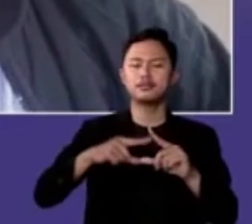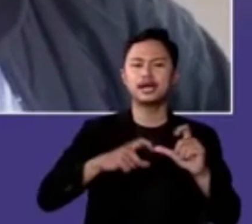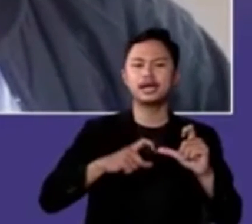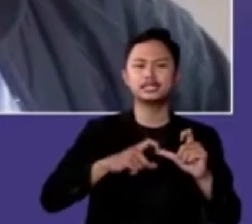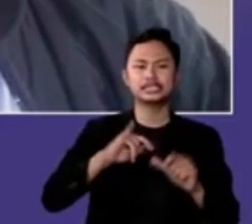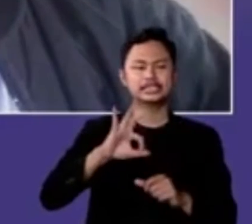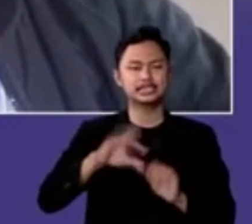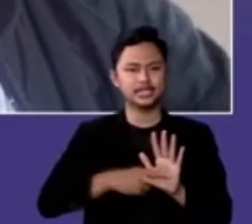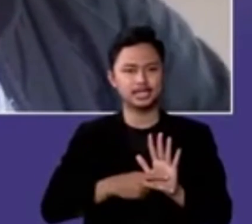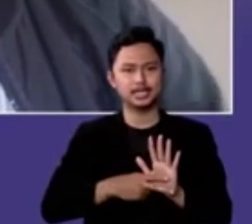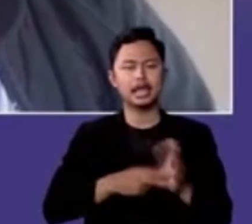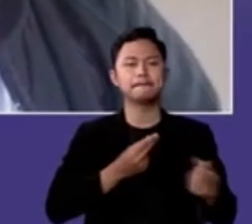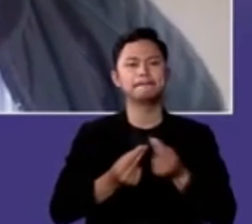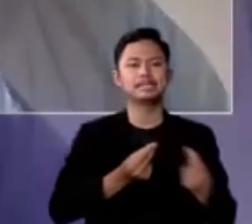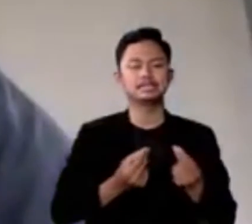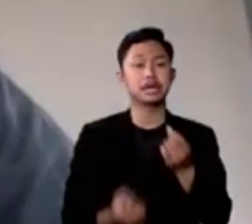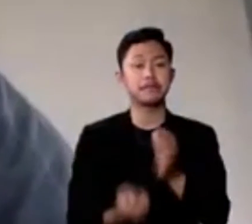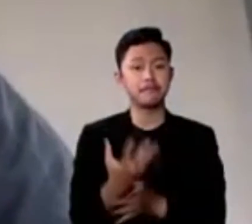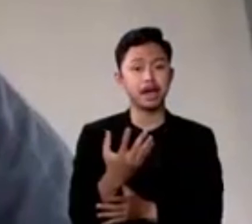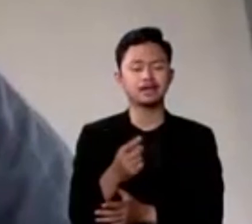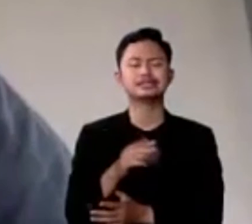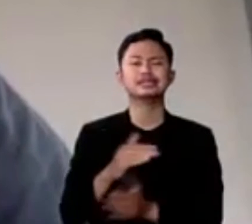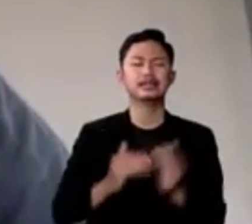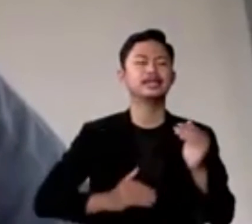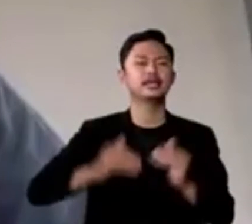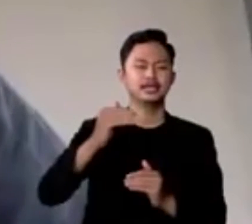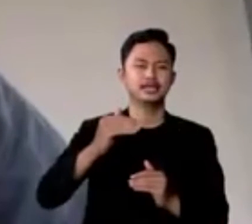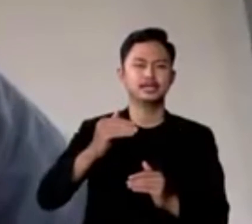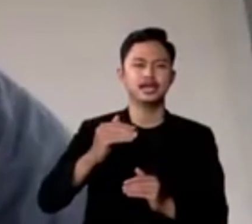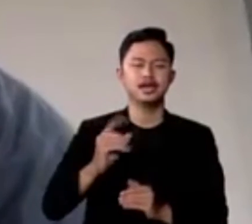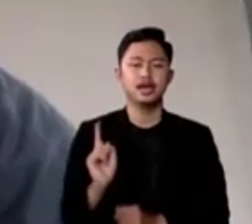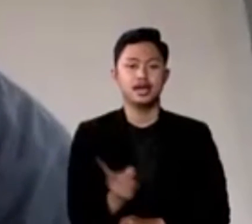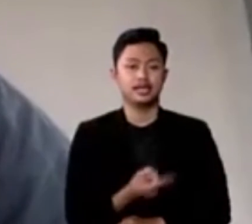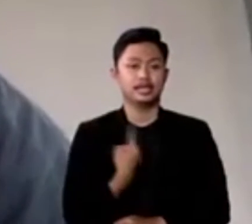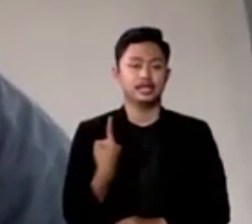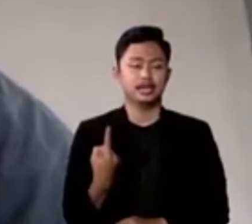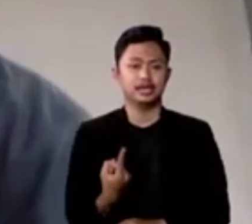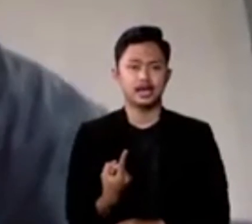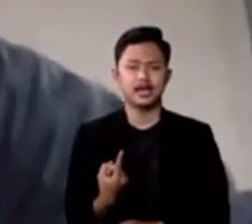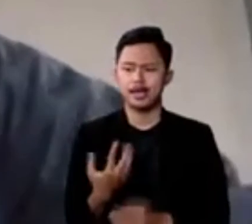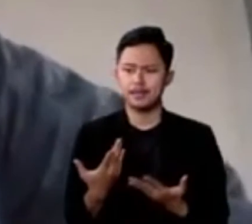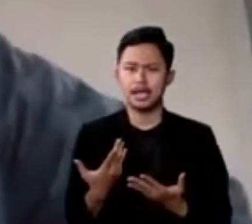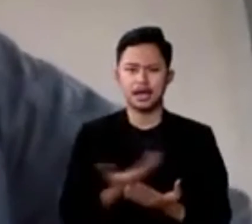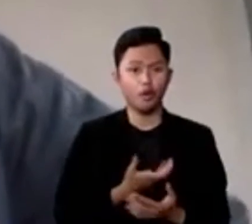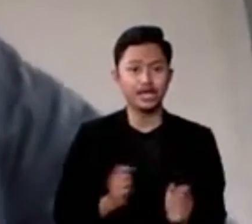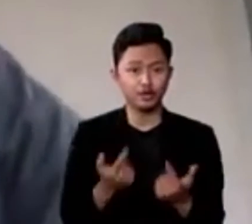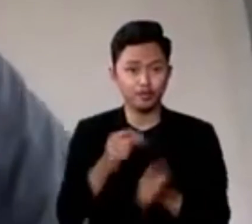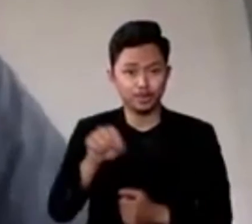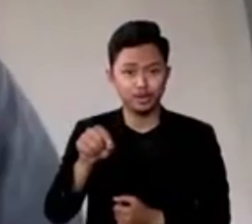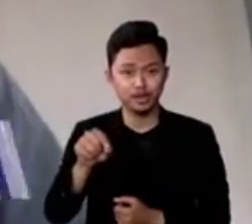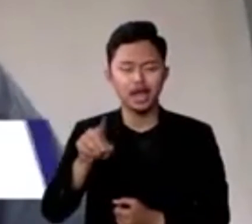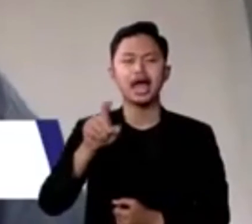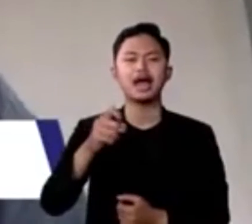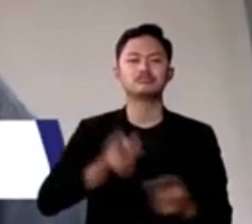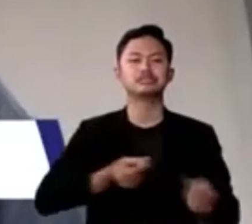untuk untuk bisnis bahkan berkembang itu kan tetap tinggi kita apa namanya yang namanya mau hidup ya tetap harus